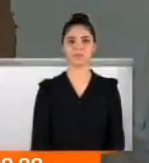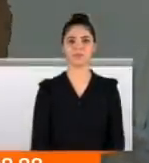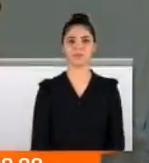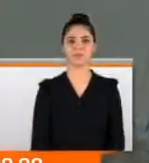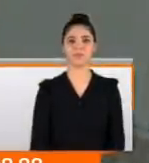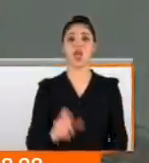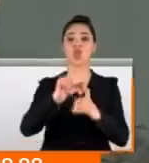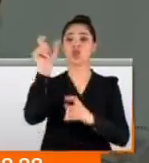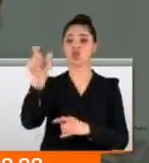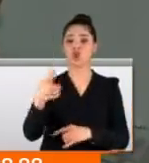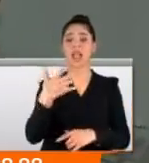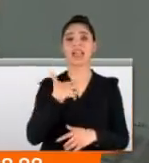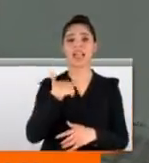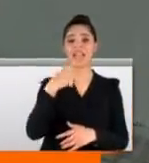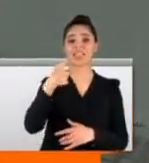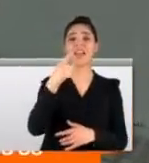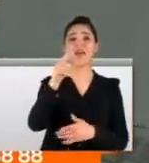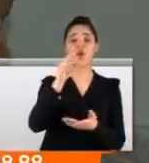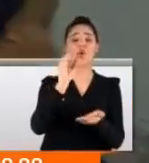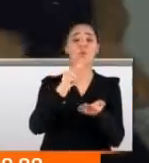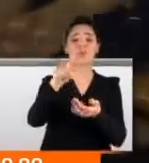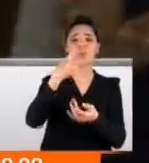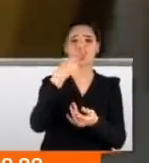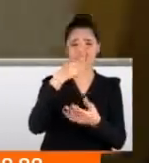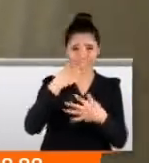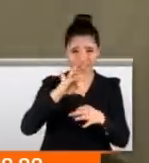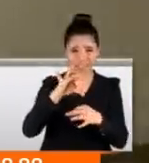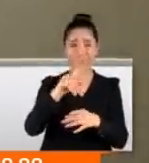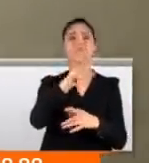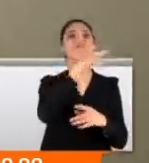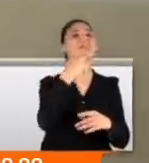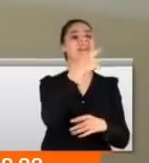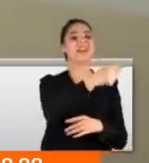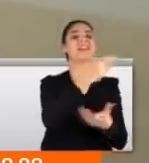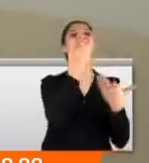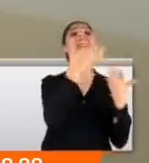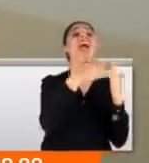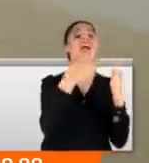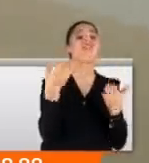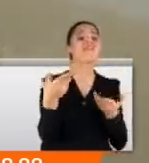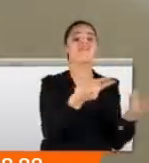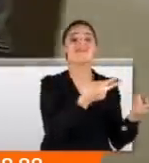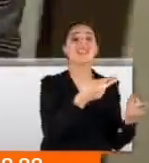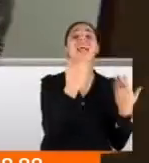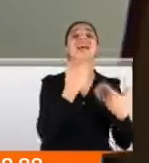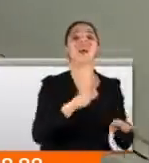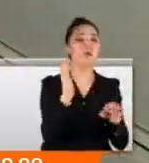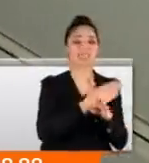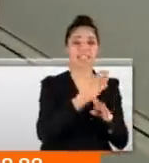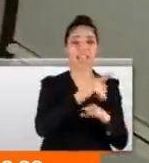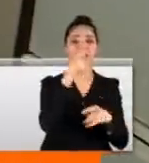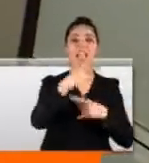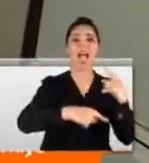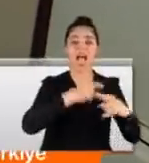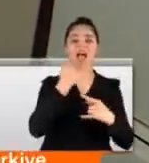Suzan Hanım her ne kadar kurabiyelerini hazırlamış olsa da Müşerref teyze onu evine almıyor. Neden? Çünkü artık